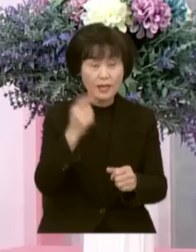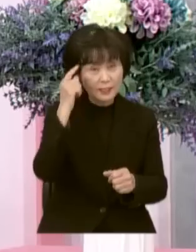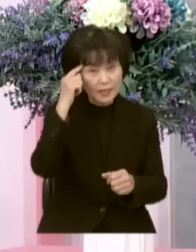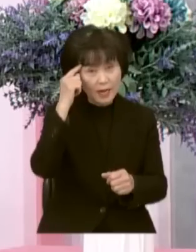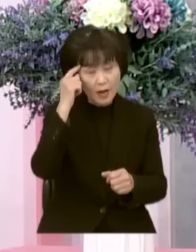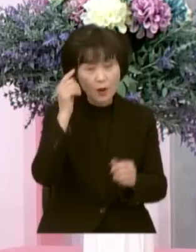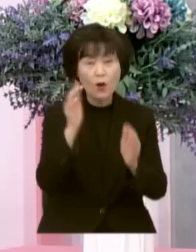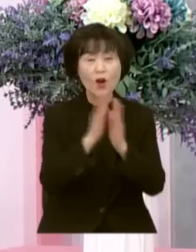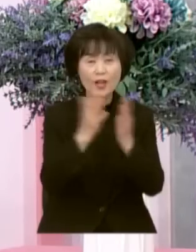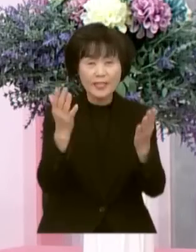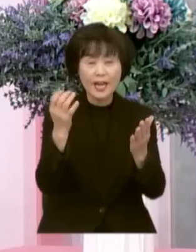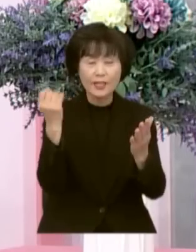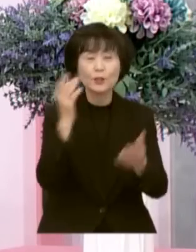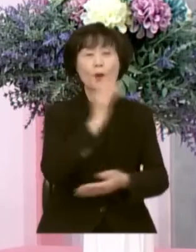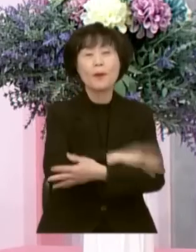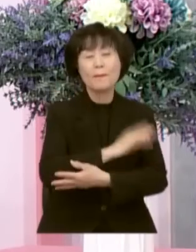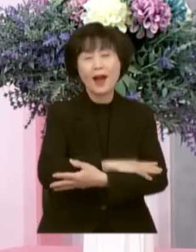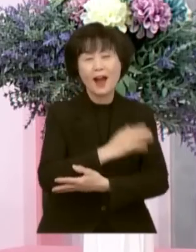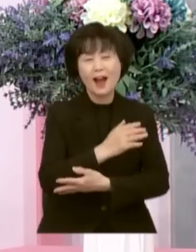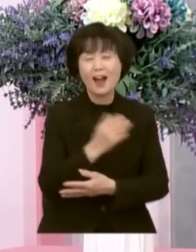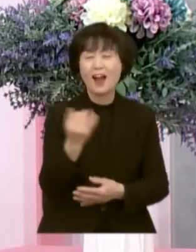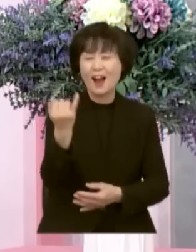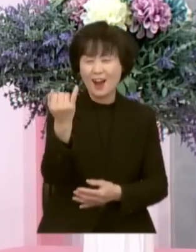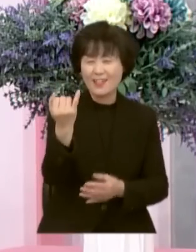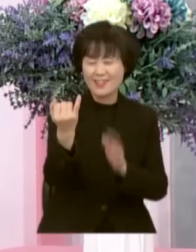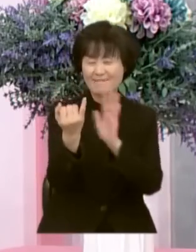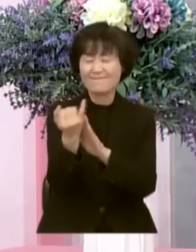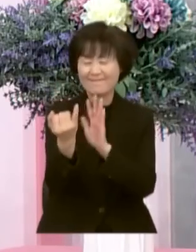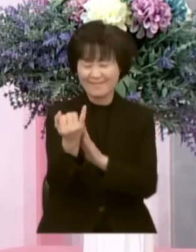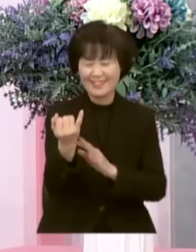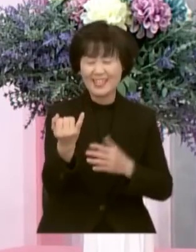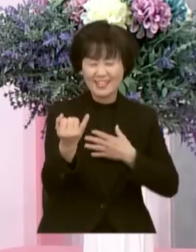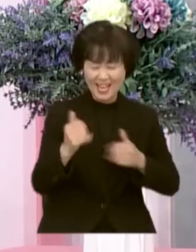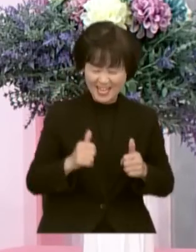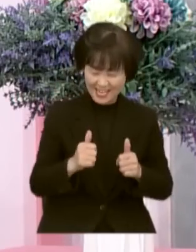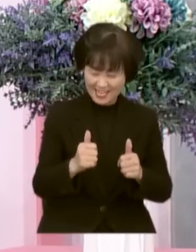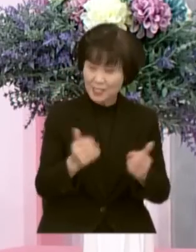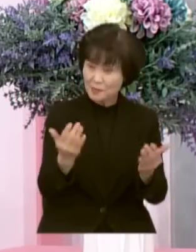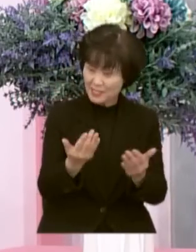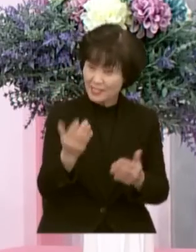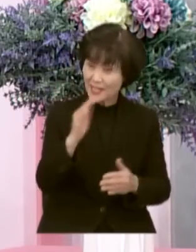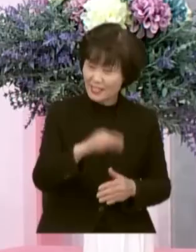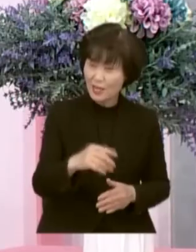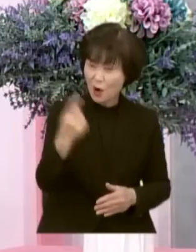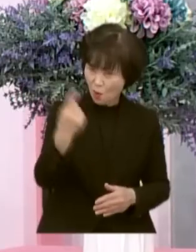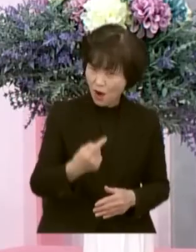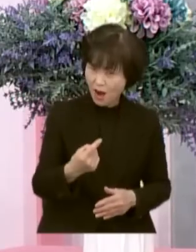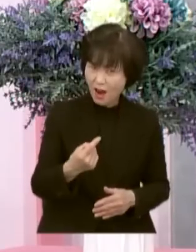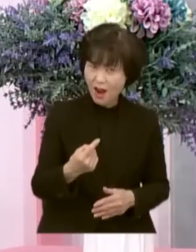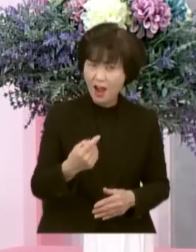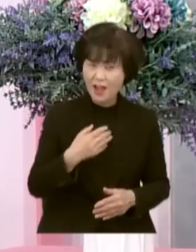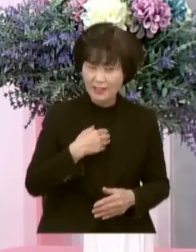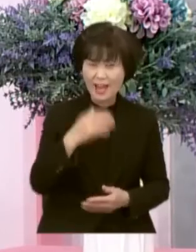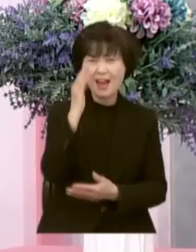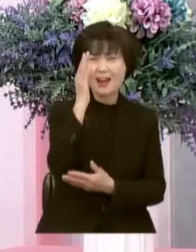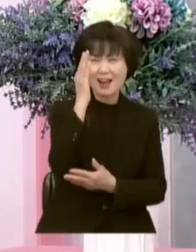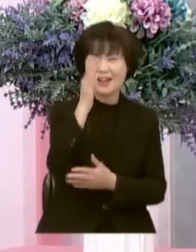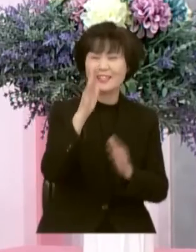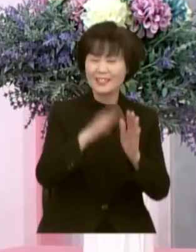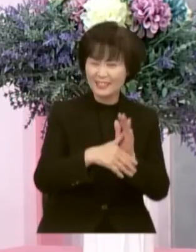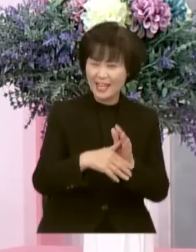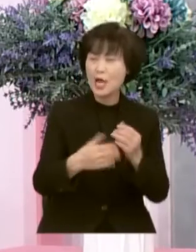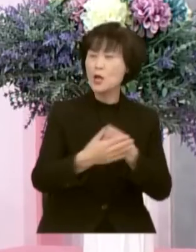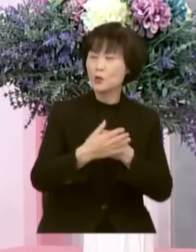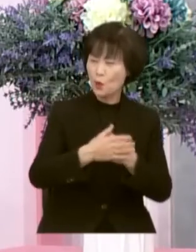그러면서 이제 혜련 언니한테 또 꼬셔갖고는 언니 나 열심히 사니까 저기 와가지고 또 저자 강연회 때